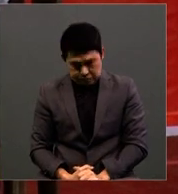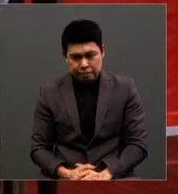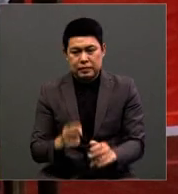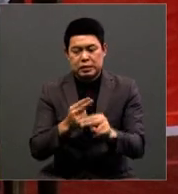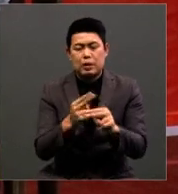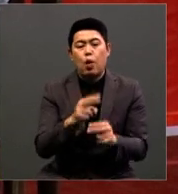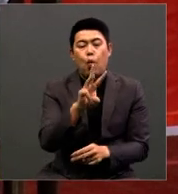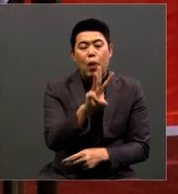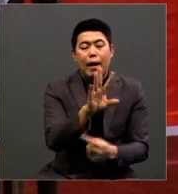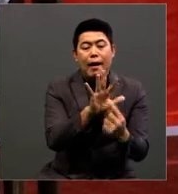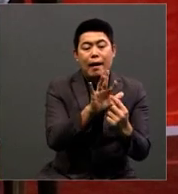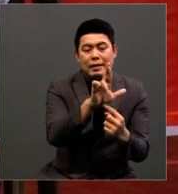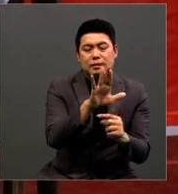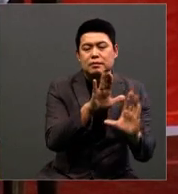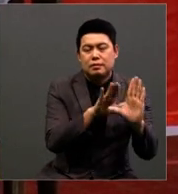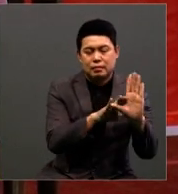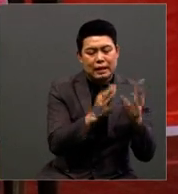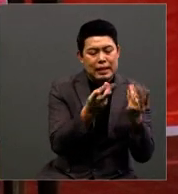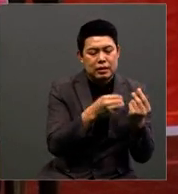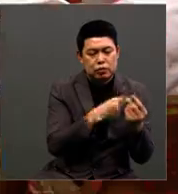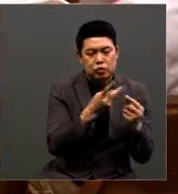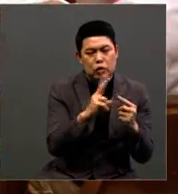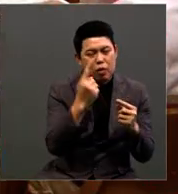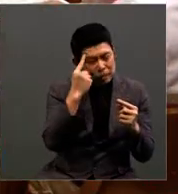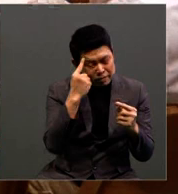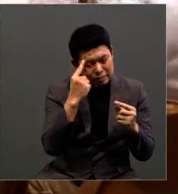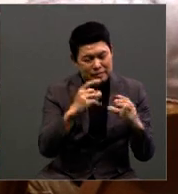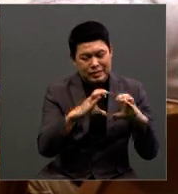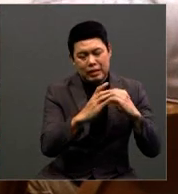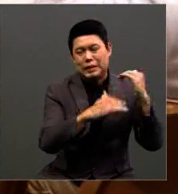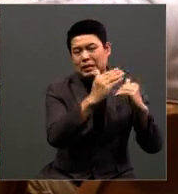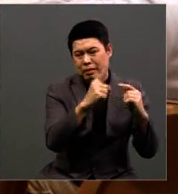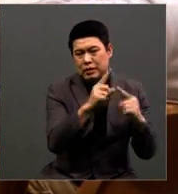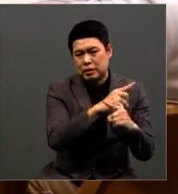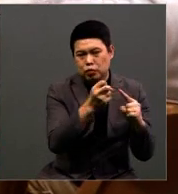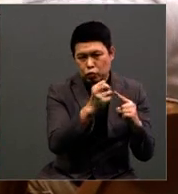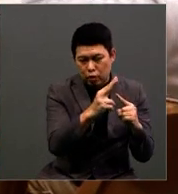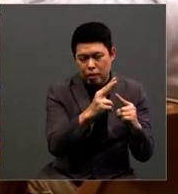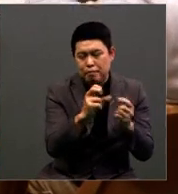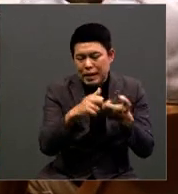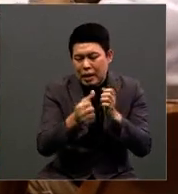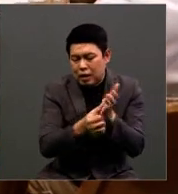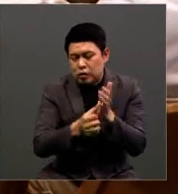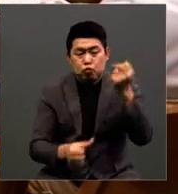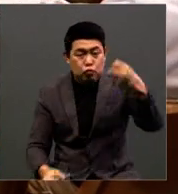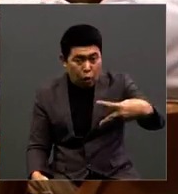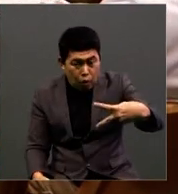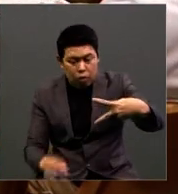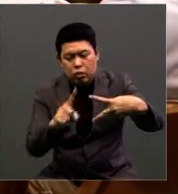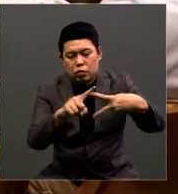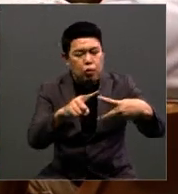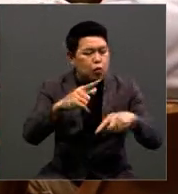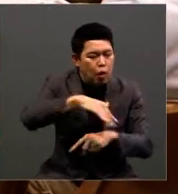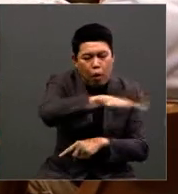วาริชอินทนนท์ผู้สมัครเบอร์ 12พรรคชาติไทยพัฒนาบอกนะครับว่าต้องการแก้ไขปัญหาใน 2มิติก็คือมิติทาง